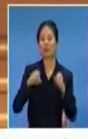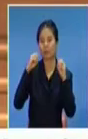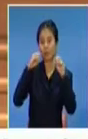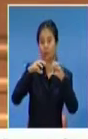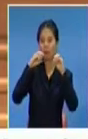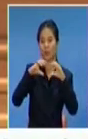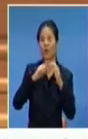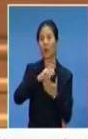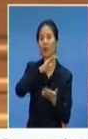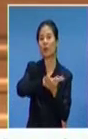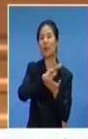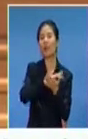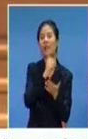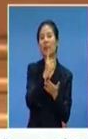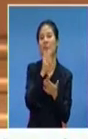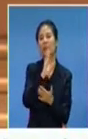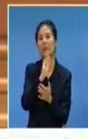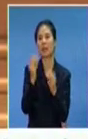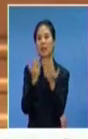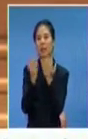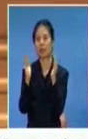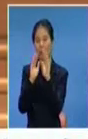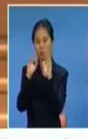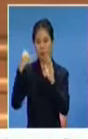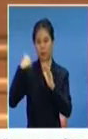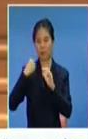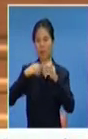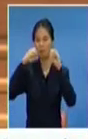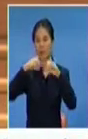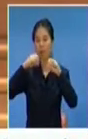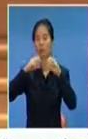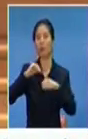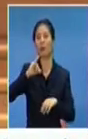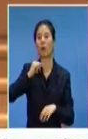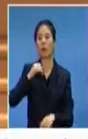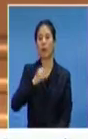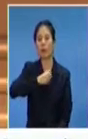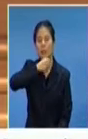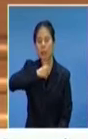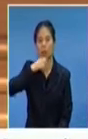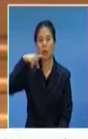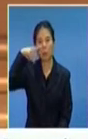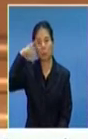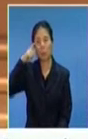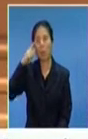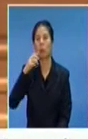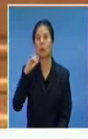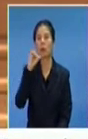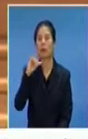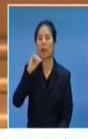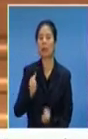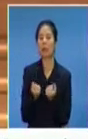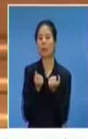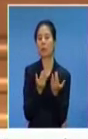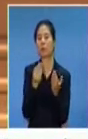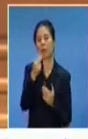านด้วยบางคนปู่ย่ามาส่งก็มาหาเสียงให้หลาน